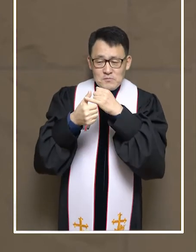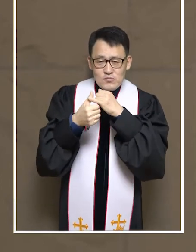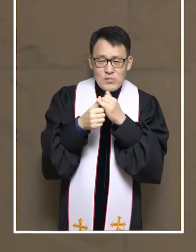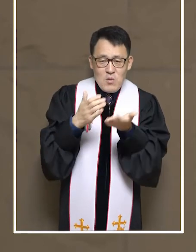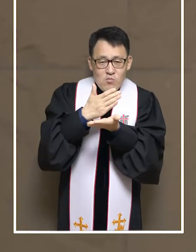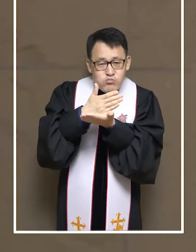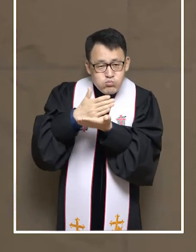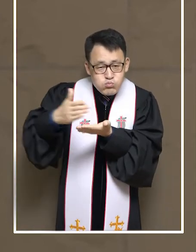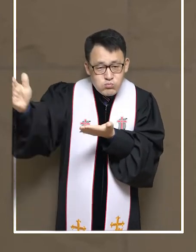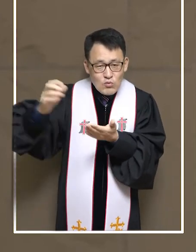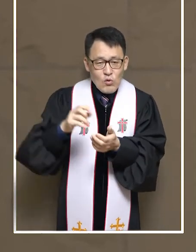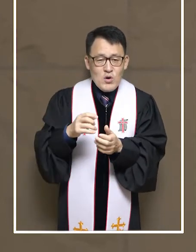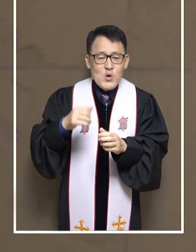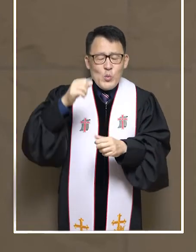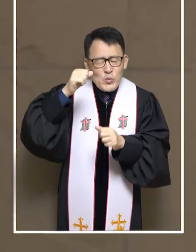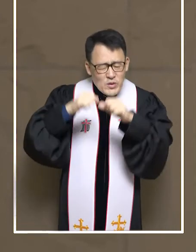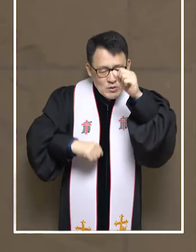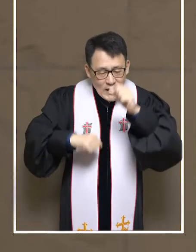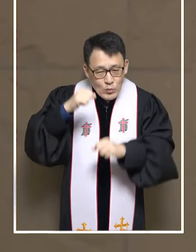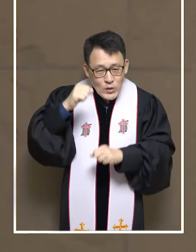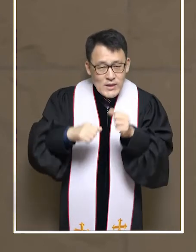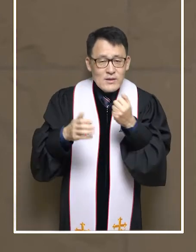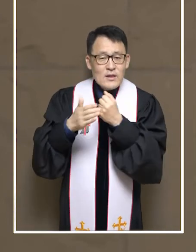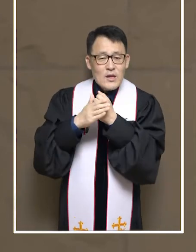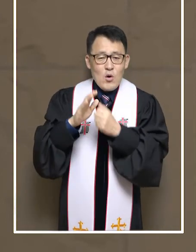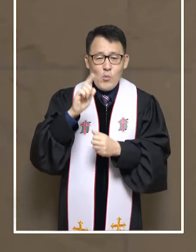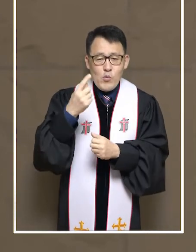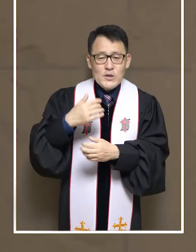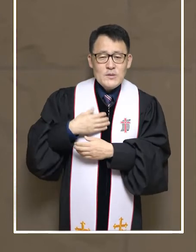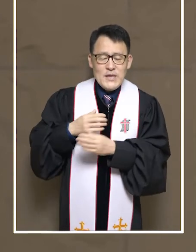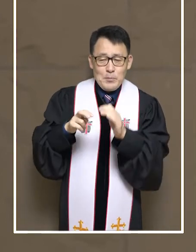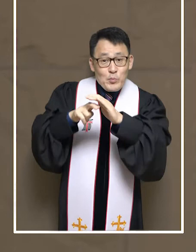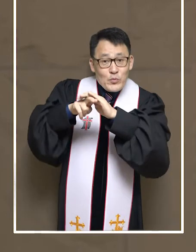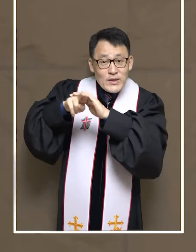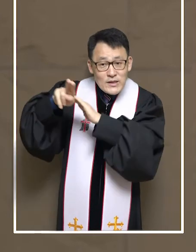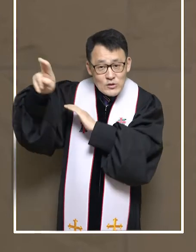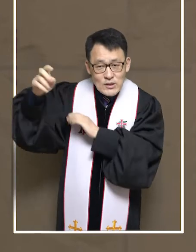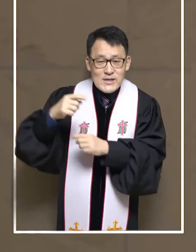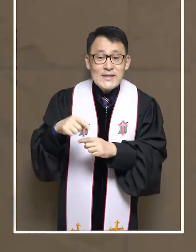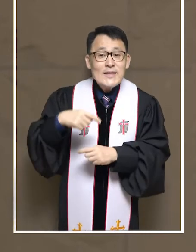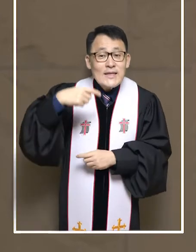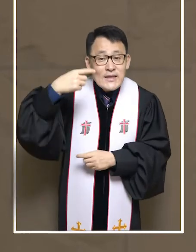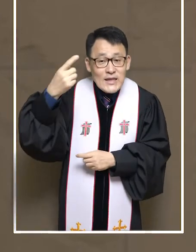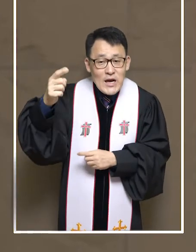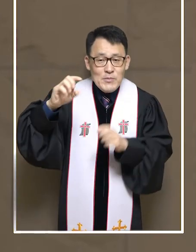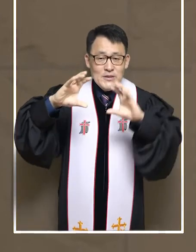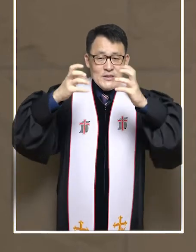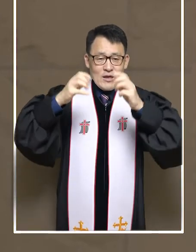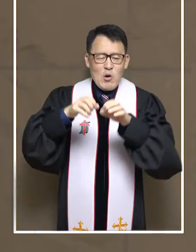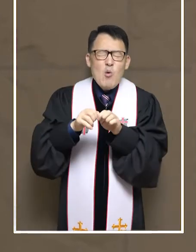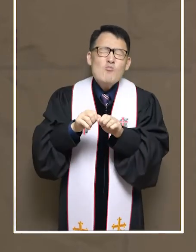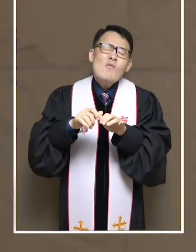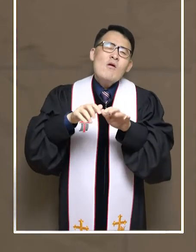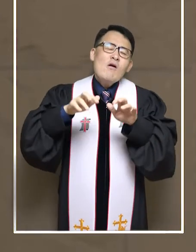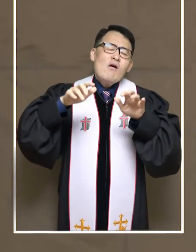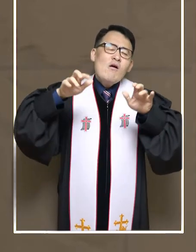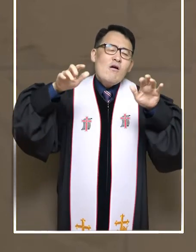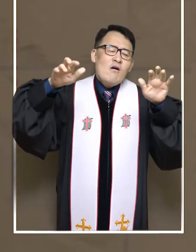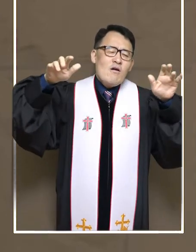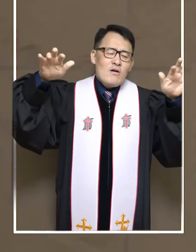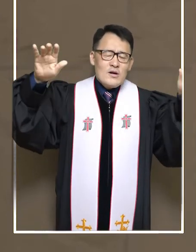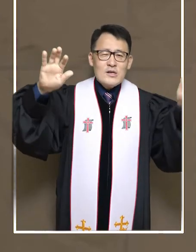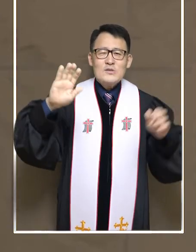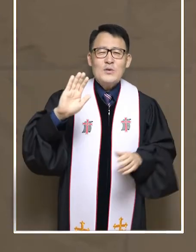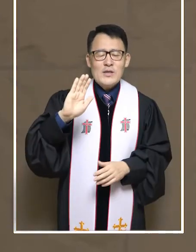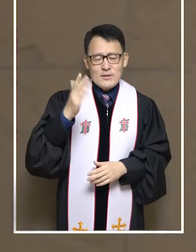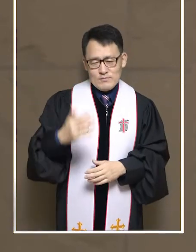사람답게 그 여인의 손을 뿌리치는 그 동작을 통해서 그는 보디발의 집에서 탈출하여 그 다음